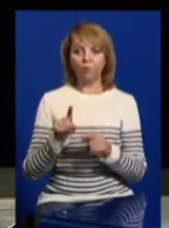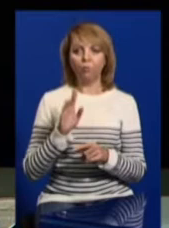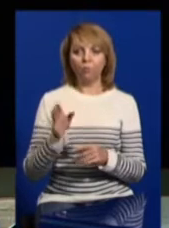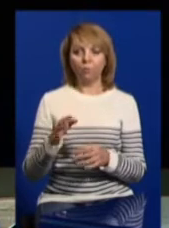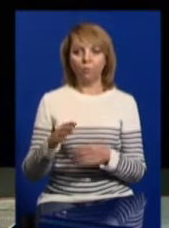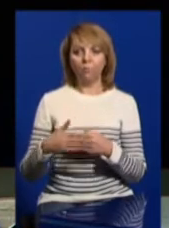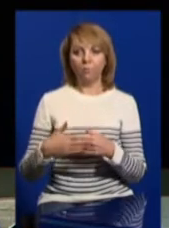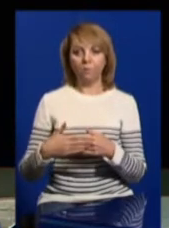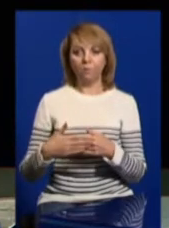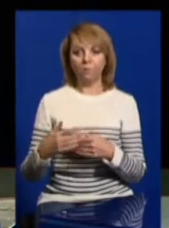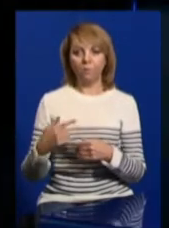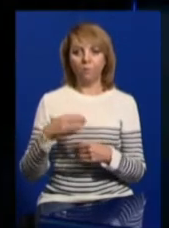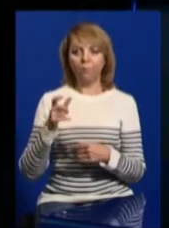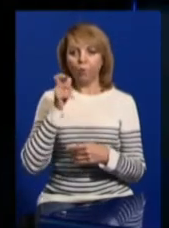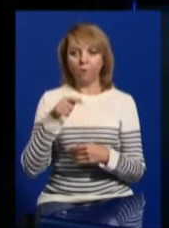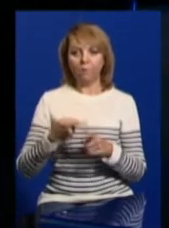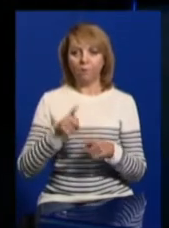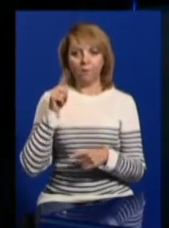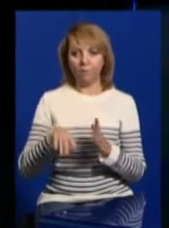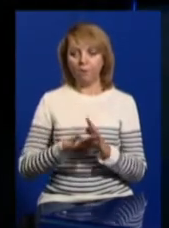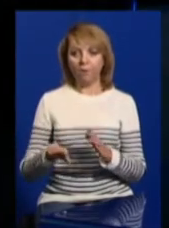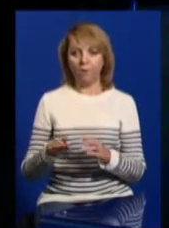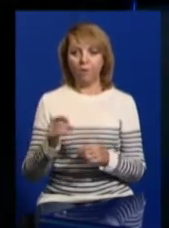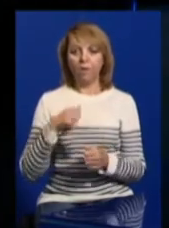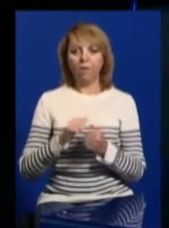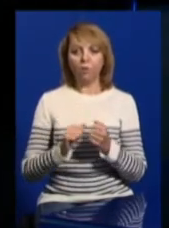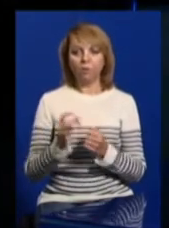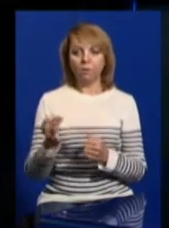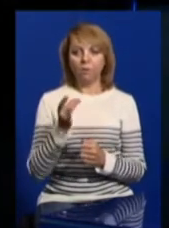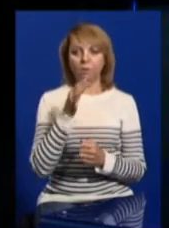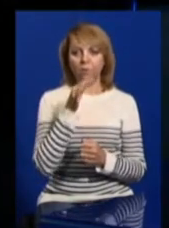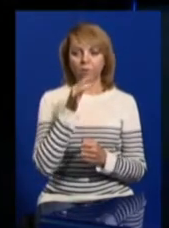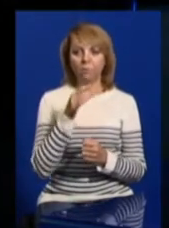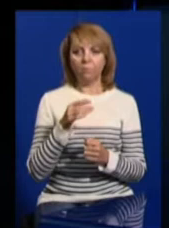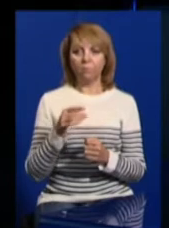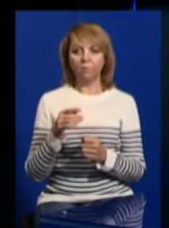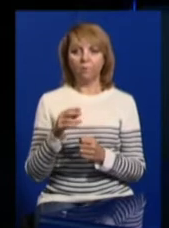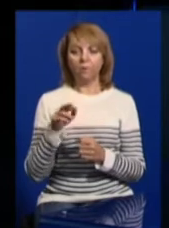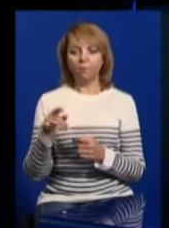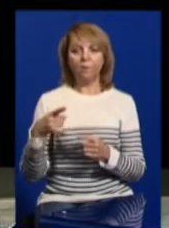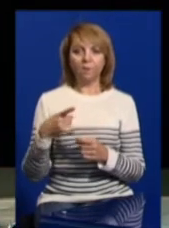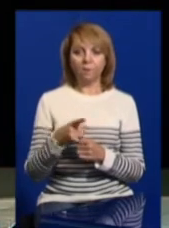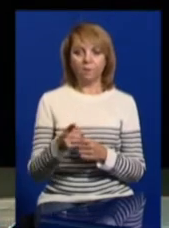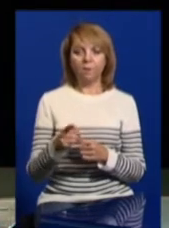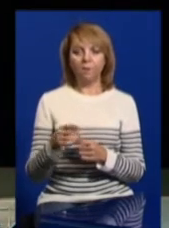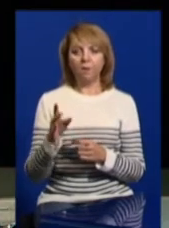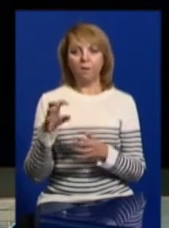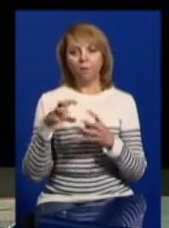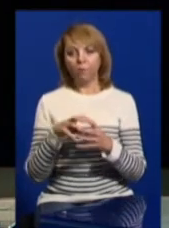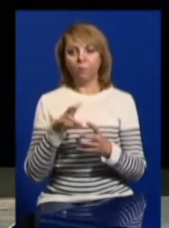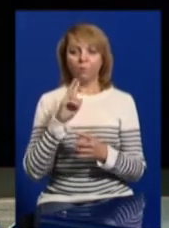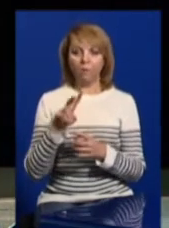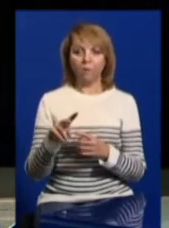буде вирок. Я в Україні в це не вірю. Бо я кожен раз, коли там їду в таксі, в громадському